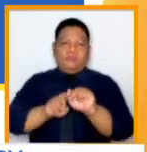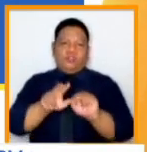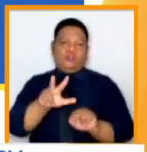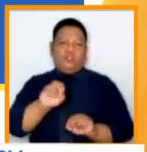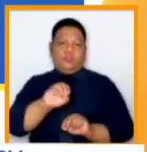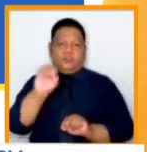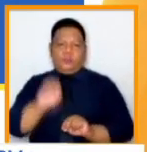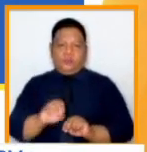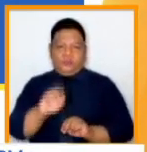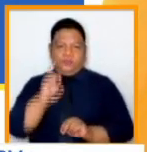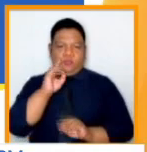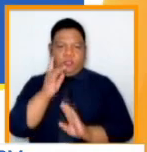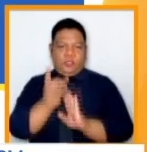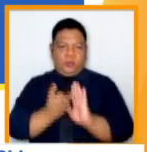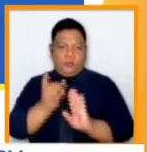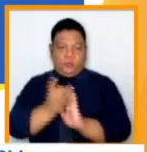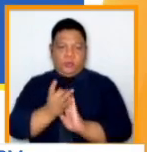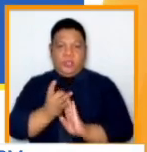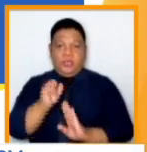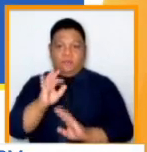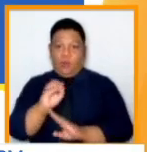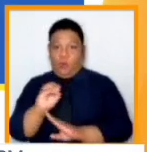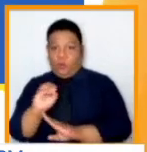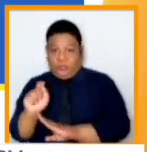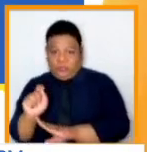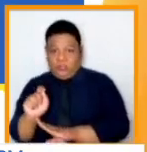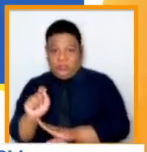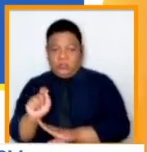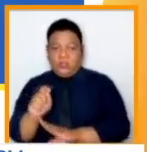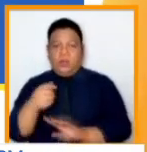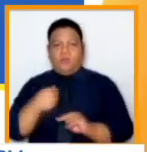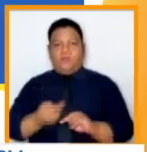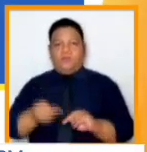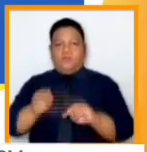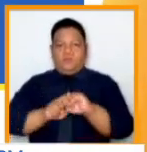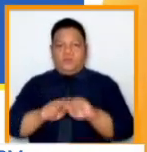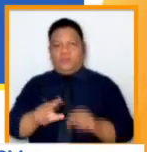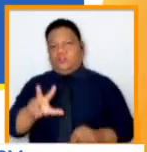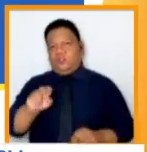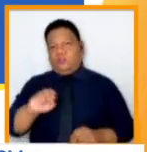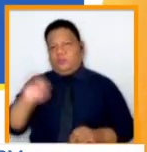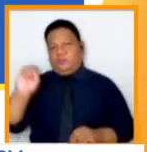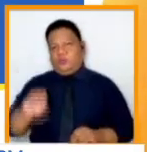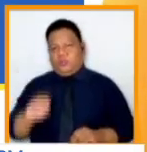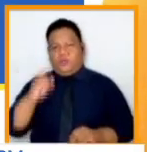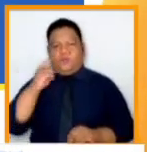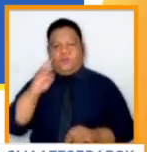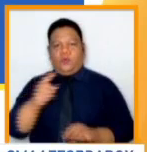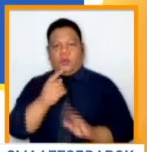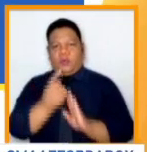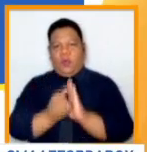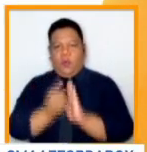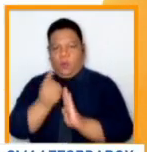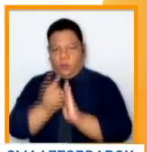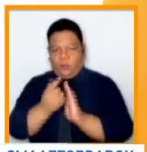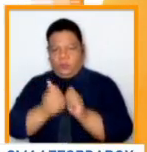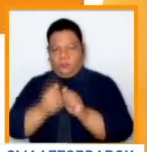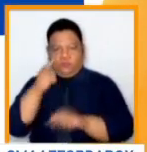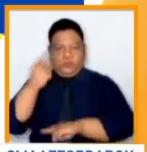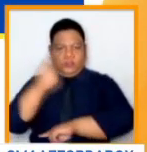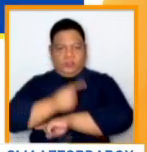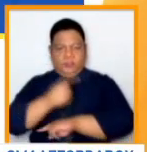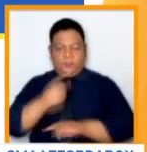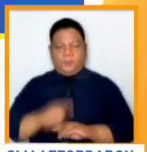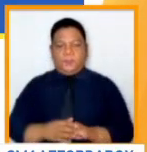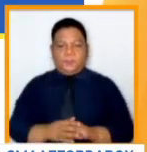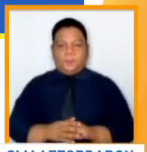At kapag nag-overtime, may dagdag na naman yan, 30% ng kanyang hourly rate ng araw na yun. Kung